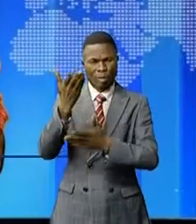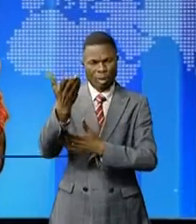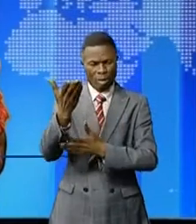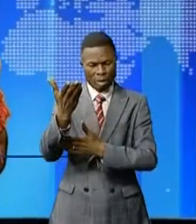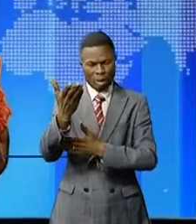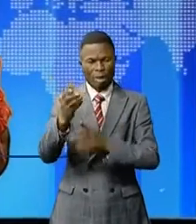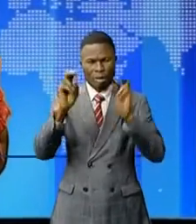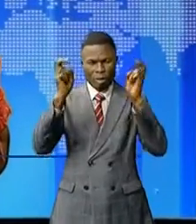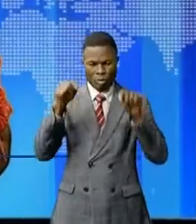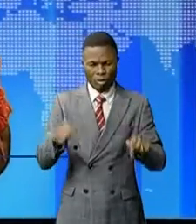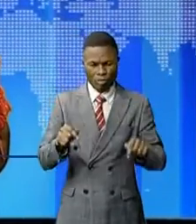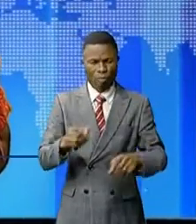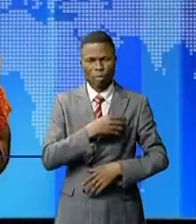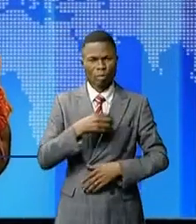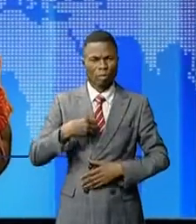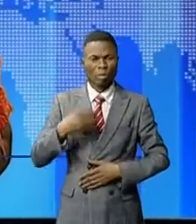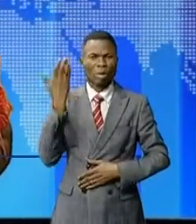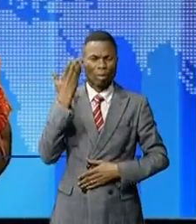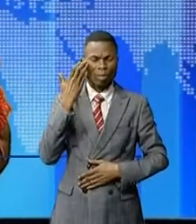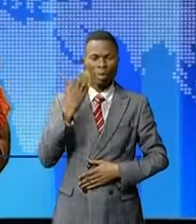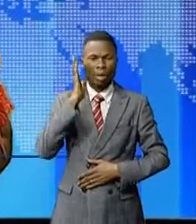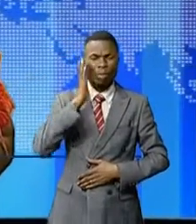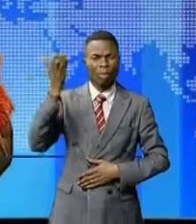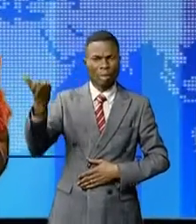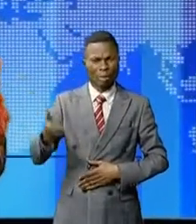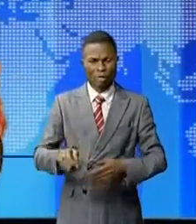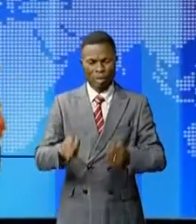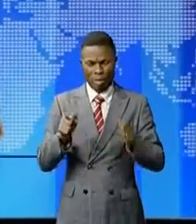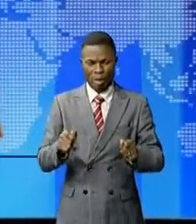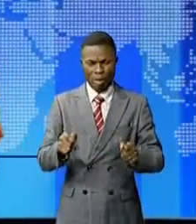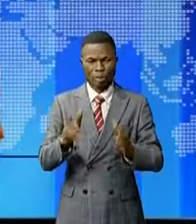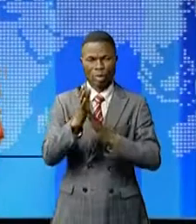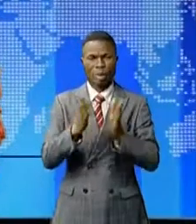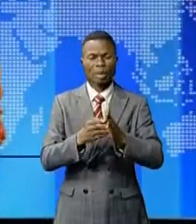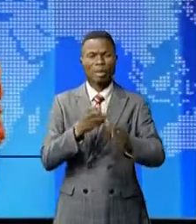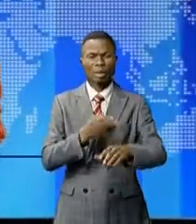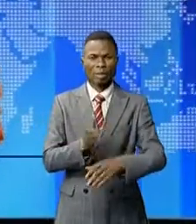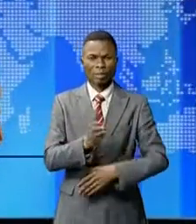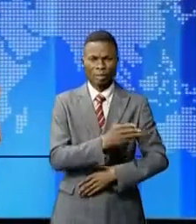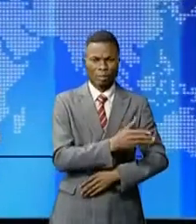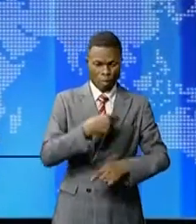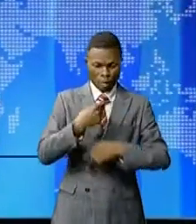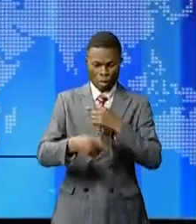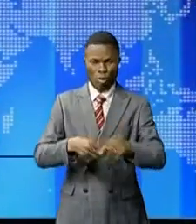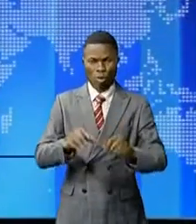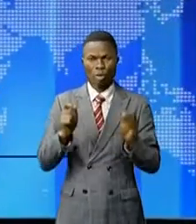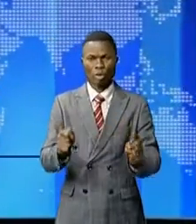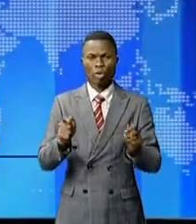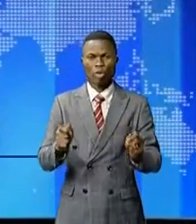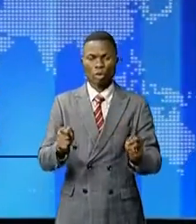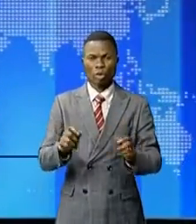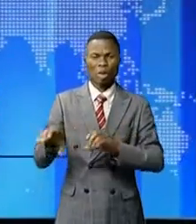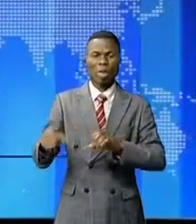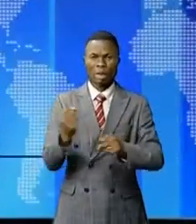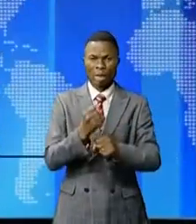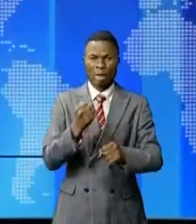ce journal. Mesdames et messieurs, soyez le bienvenu si vous nous rejoignez. Ouvrons ce journal par les activités du